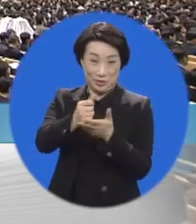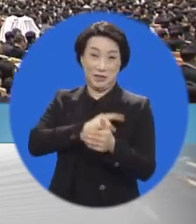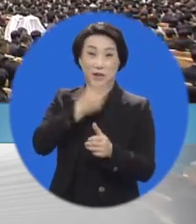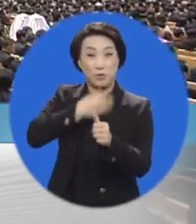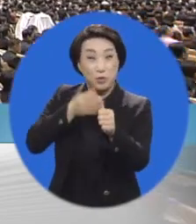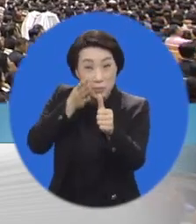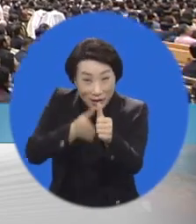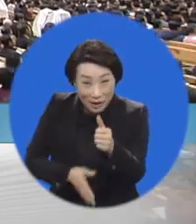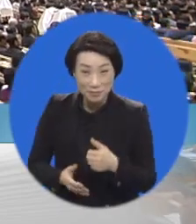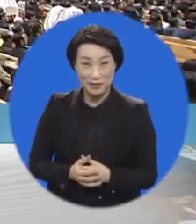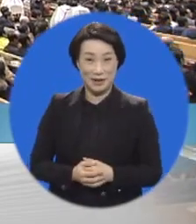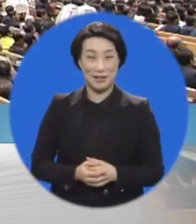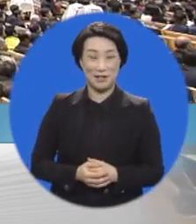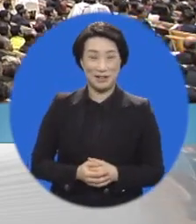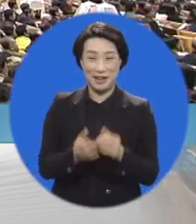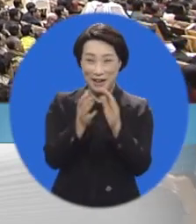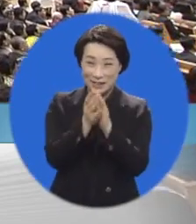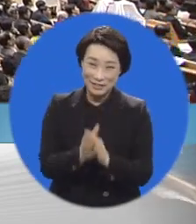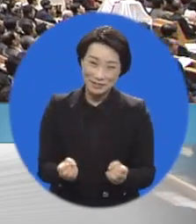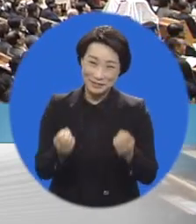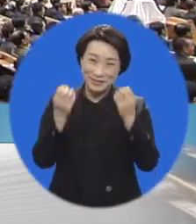축복합니다. 할렐루야.